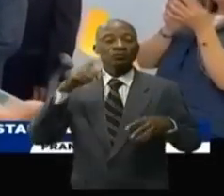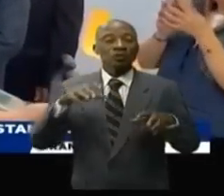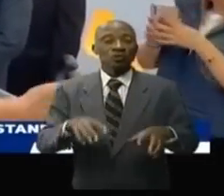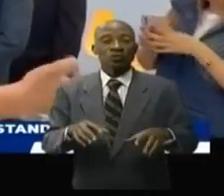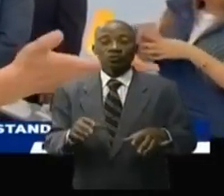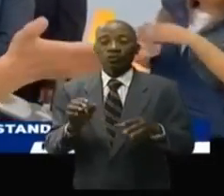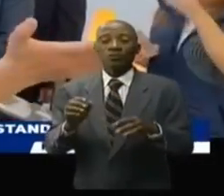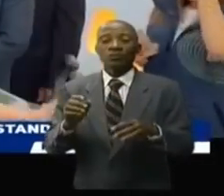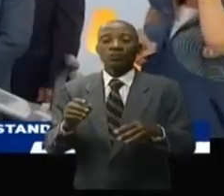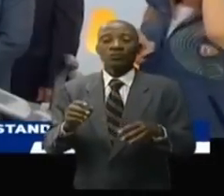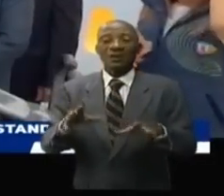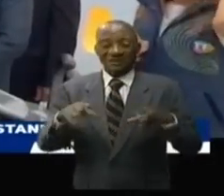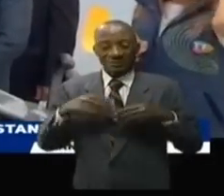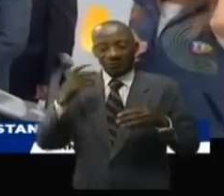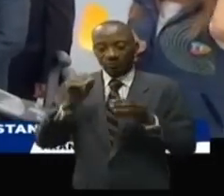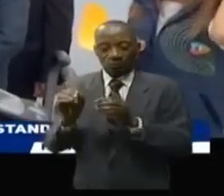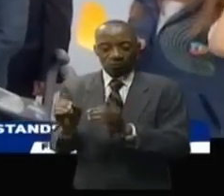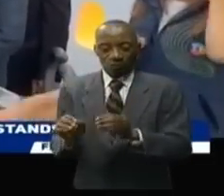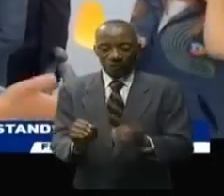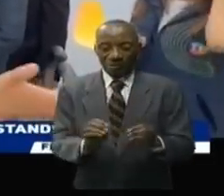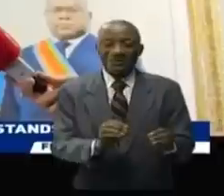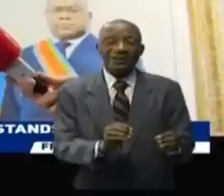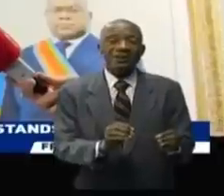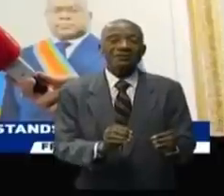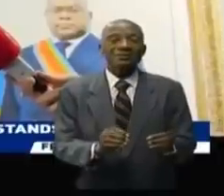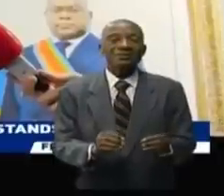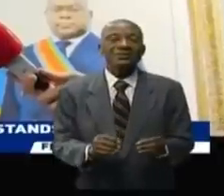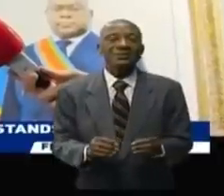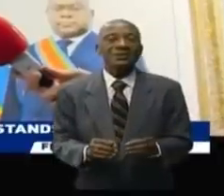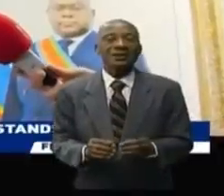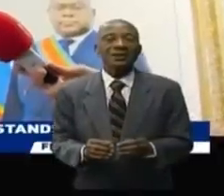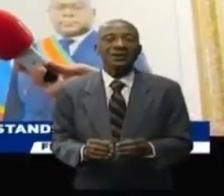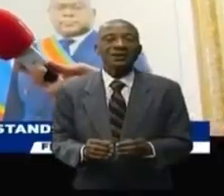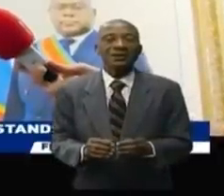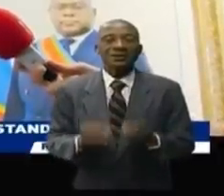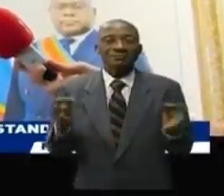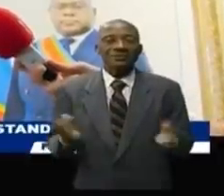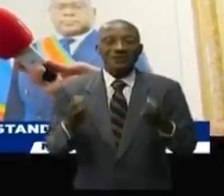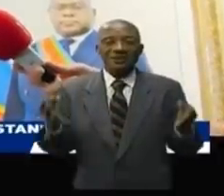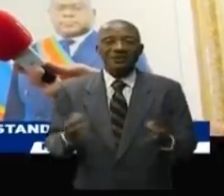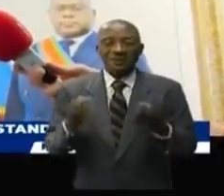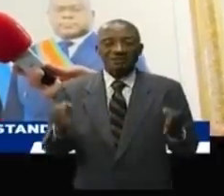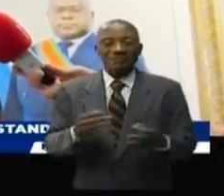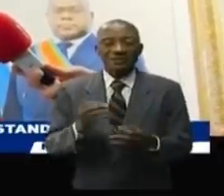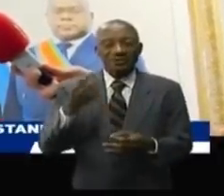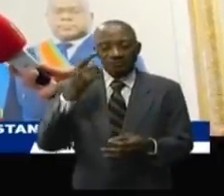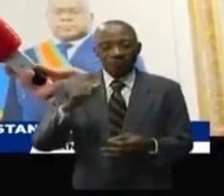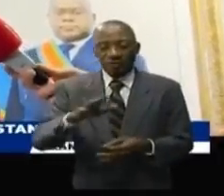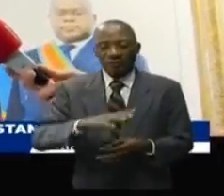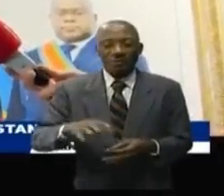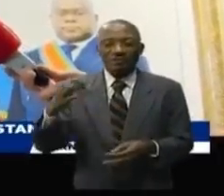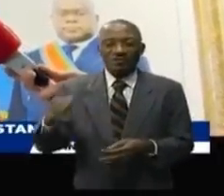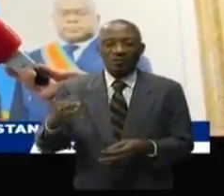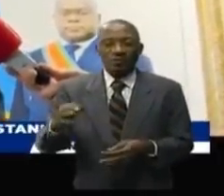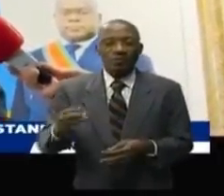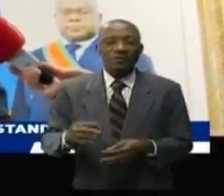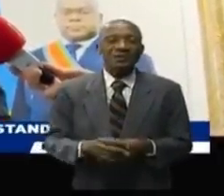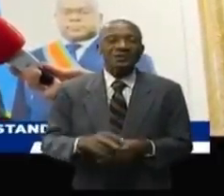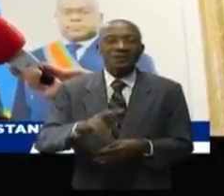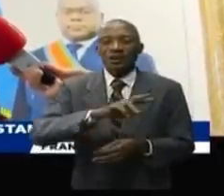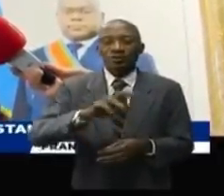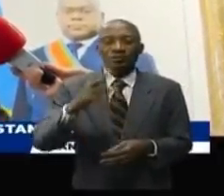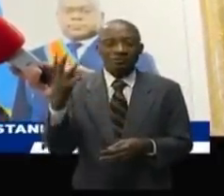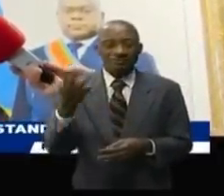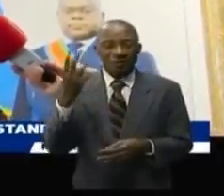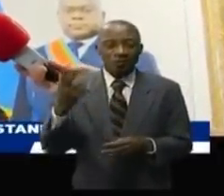en 2023. Ici, nous encourageons l'image qui est vendue dans ce stand, image d'abord du pays, mais surtout à